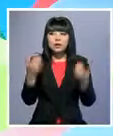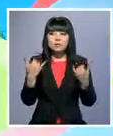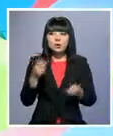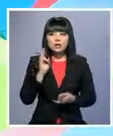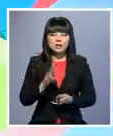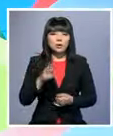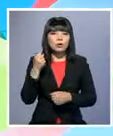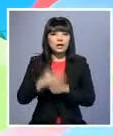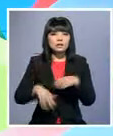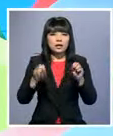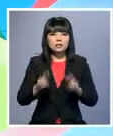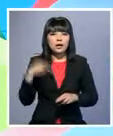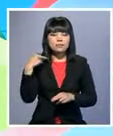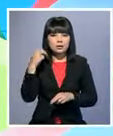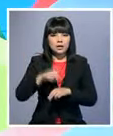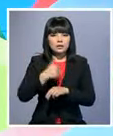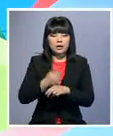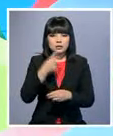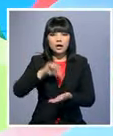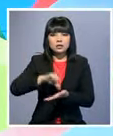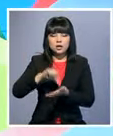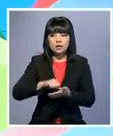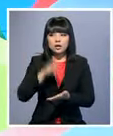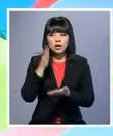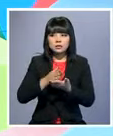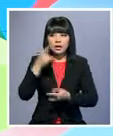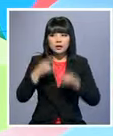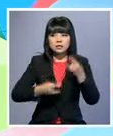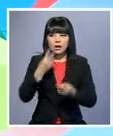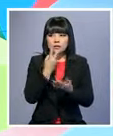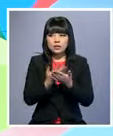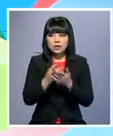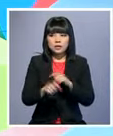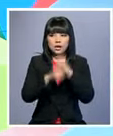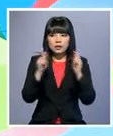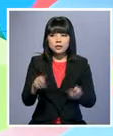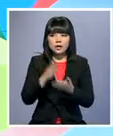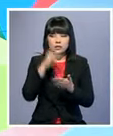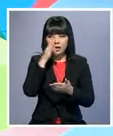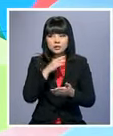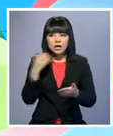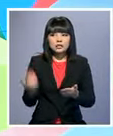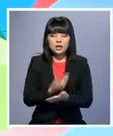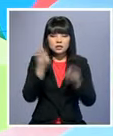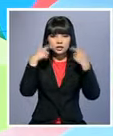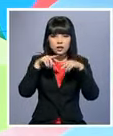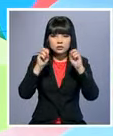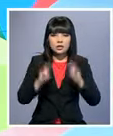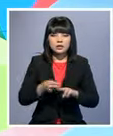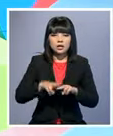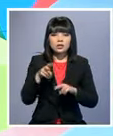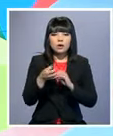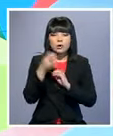Бүгін Назарбаев орталығында ел президентінің қатысуымен жалпыұлттық телекөпір өтті. Қазақстанды жаңа индустрияландыру 2014 жылдың бірінші жарты